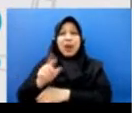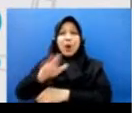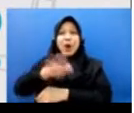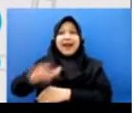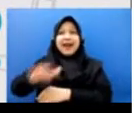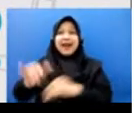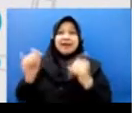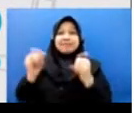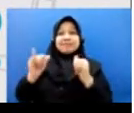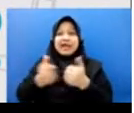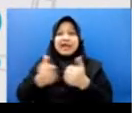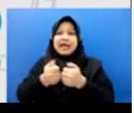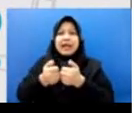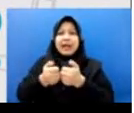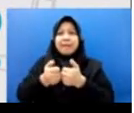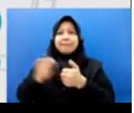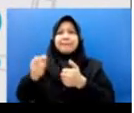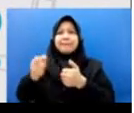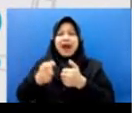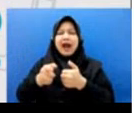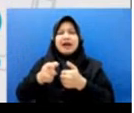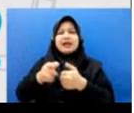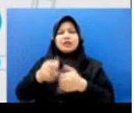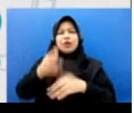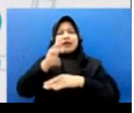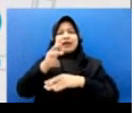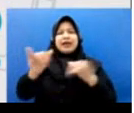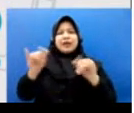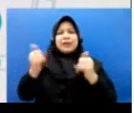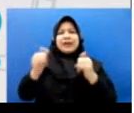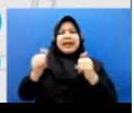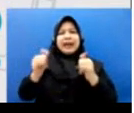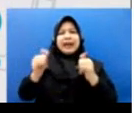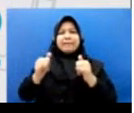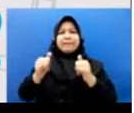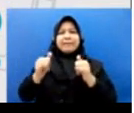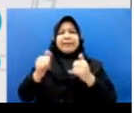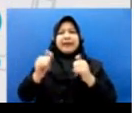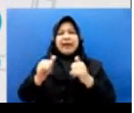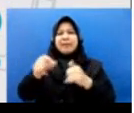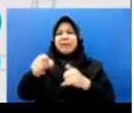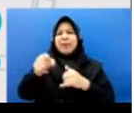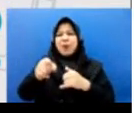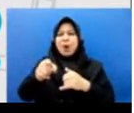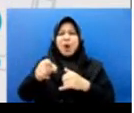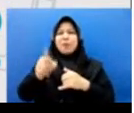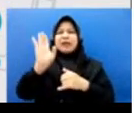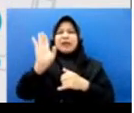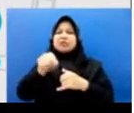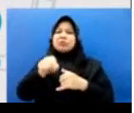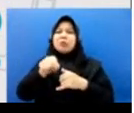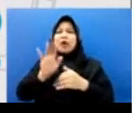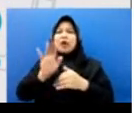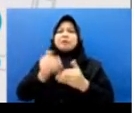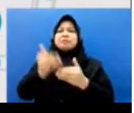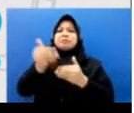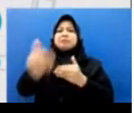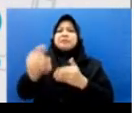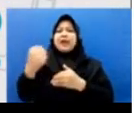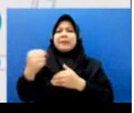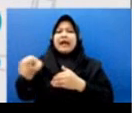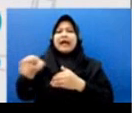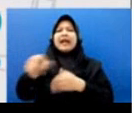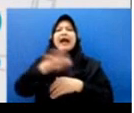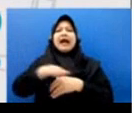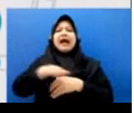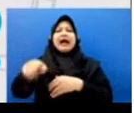ditantang. Mereka setiap video game itu pada dasarnya bilang kamu pasti nggak bisa yang melewati level ini. Jadi mereka berusaha untuk